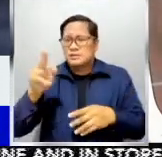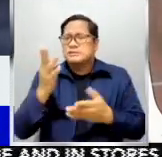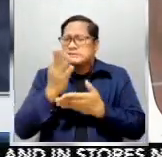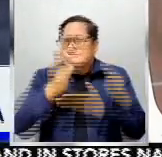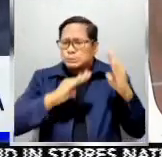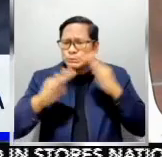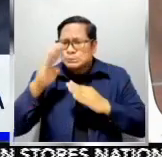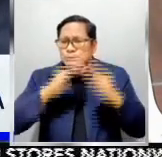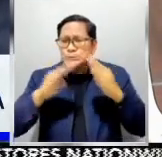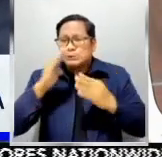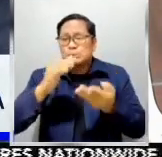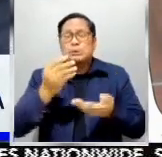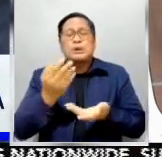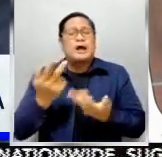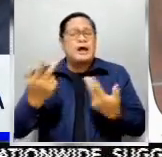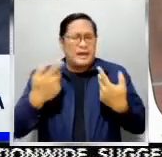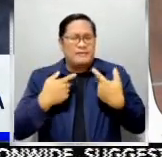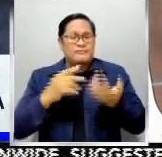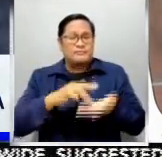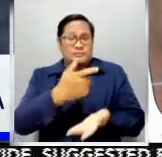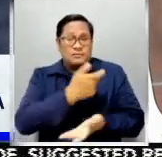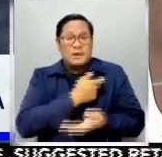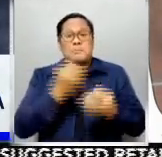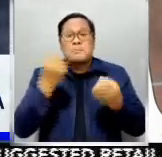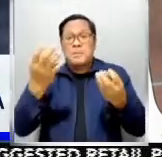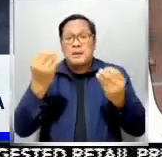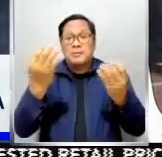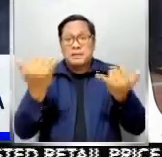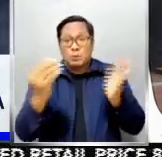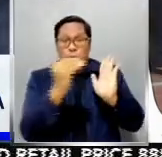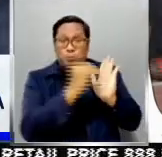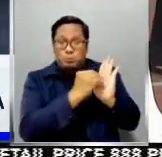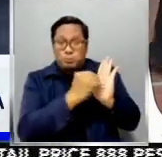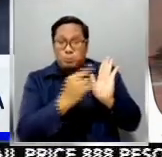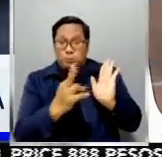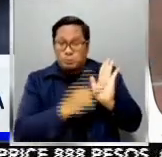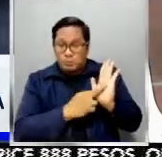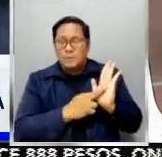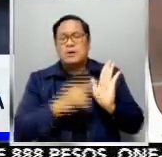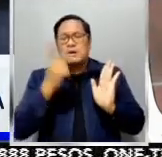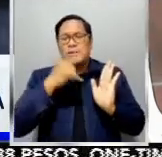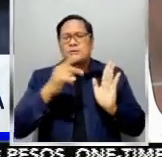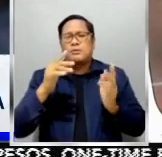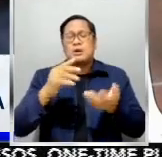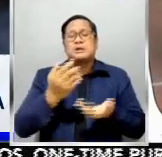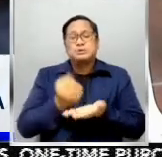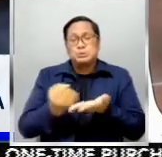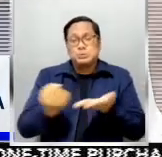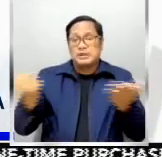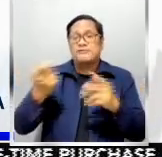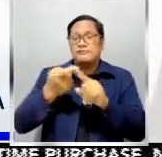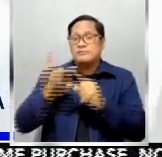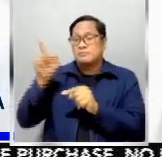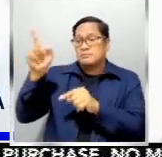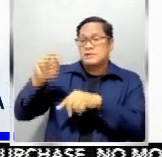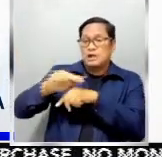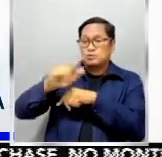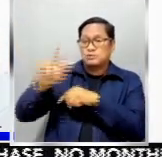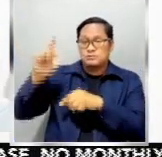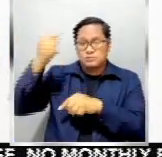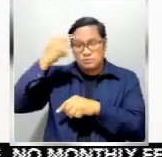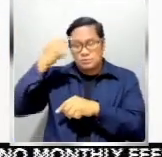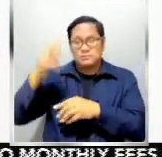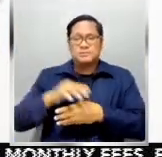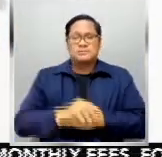COVID. Mas marami kasi ang nagparehistro kaysa nakukuha nilang supply ng bakuna sa national government. Nauubos na rin yung